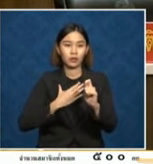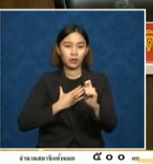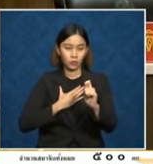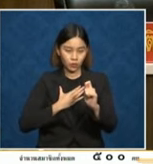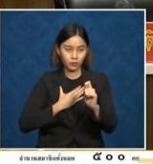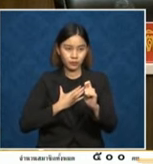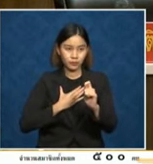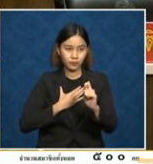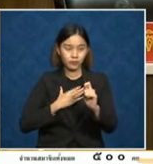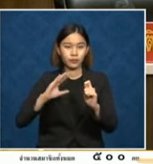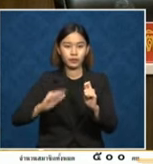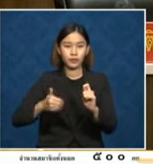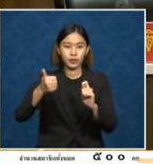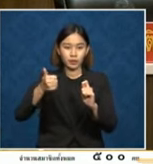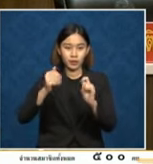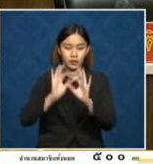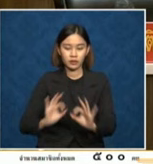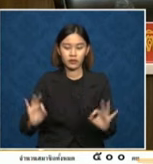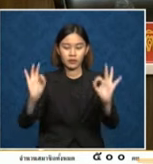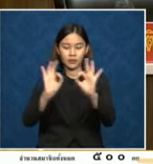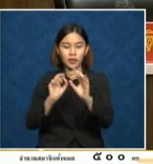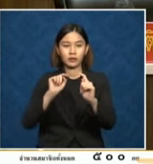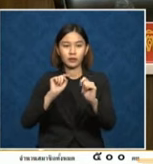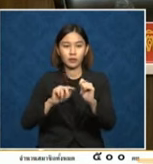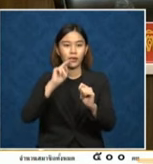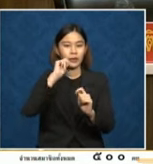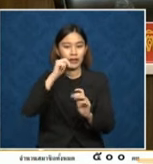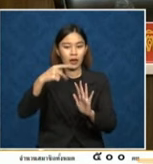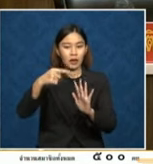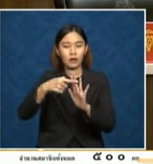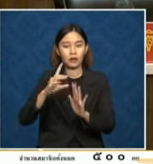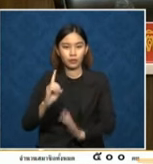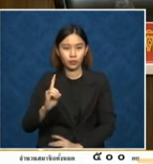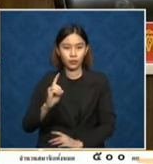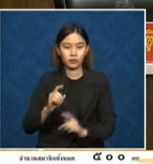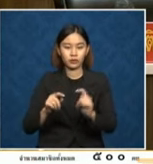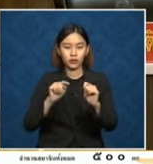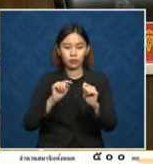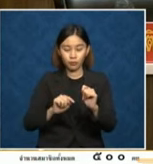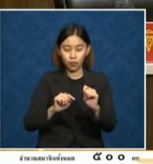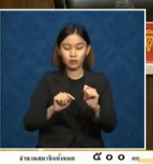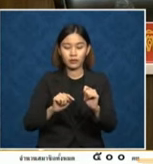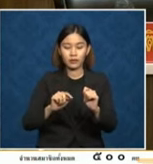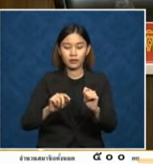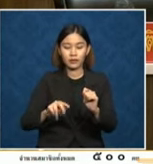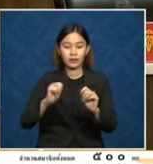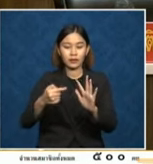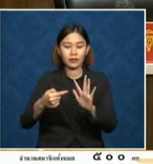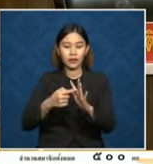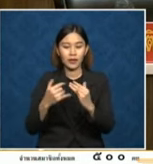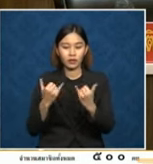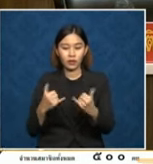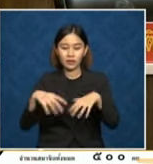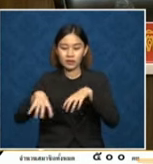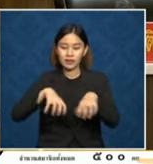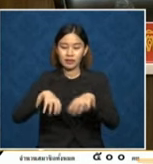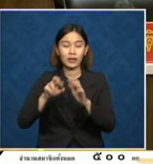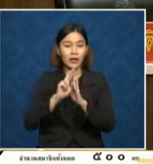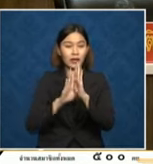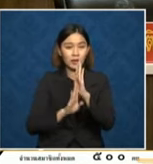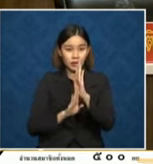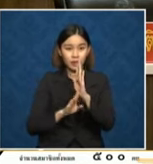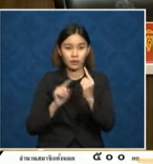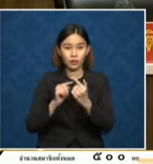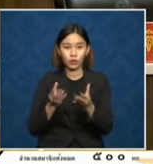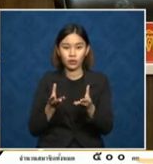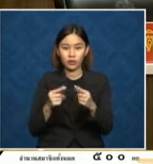ธานอำเภอเมืองโดยเฉพาะตำบลน้ำผุดและตำบลนาท่ามเหนือที่ยังขาดการจัดการระเบียบของที่